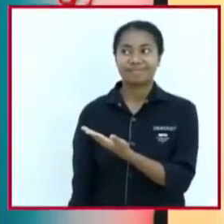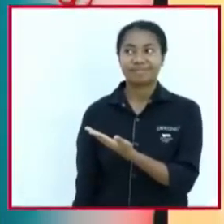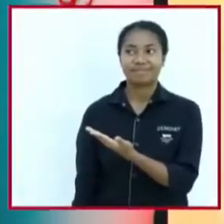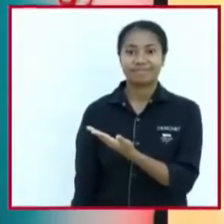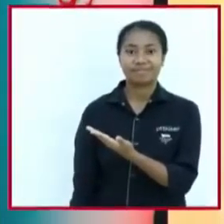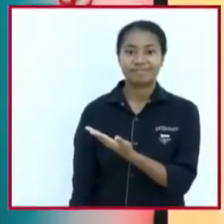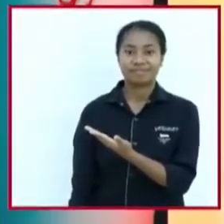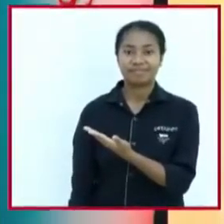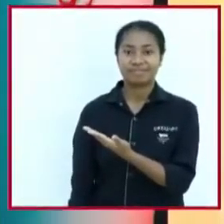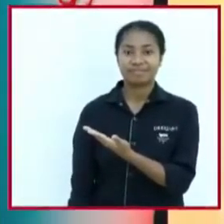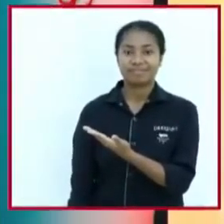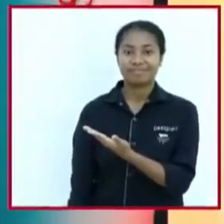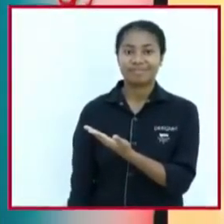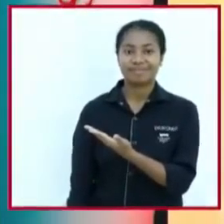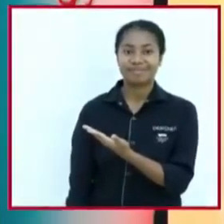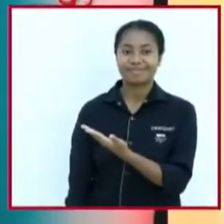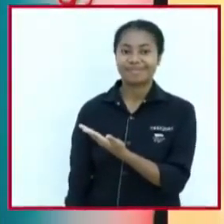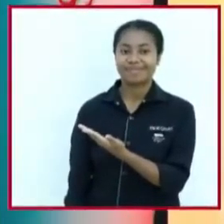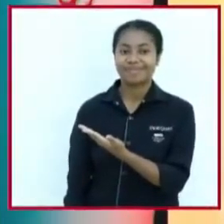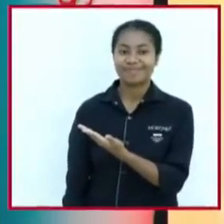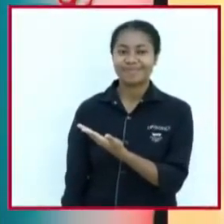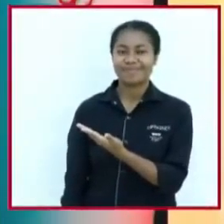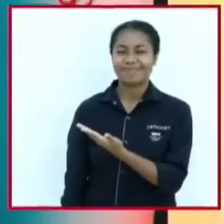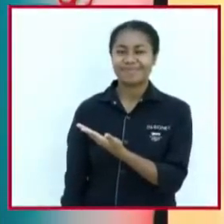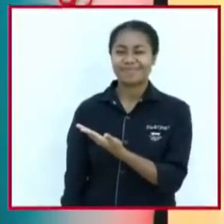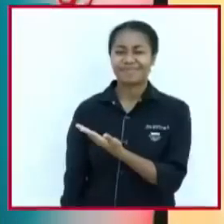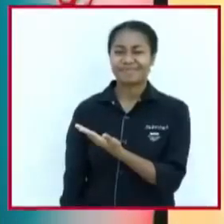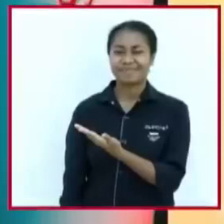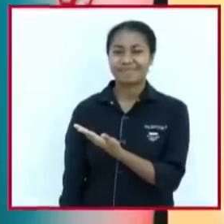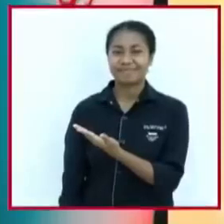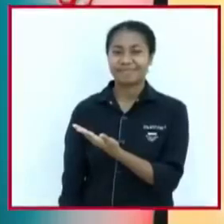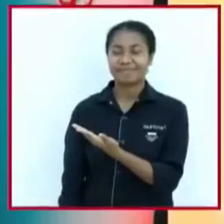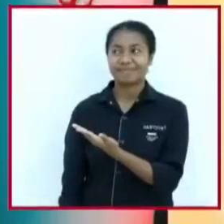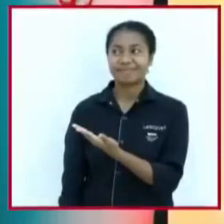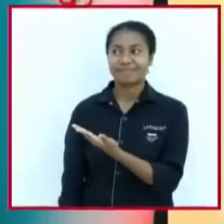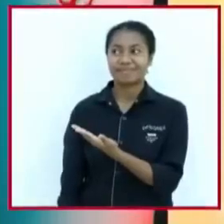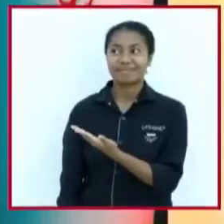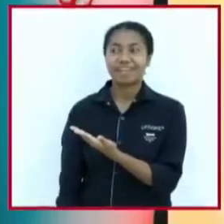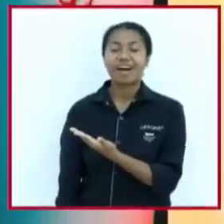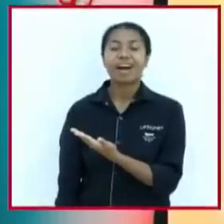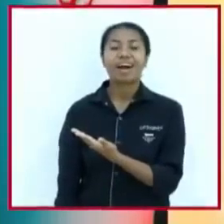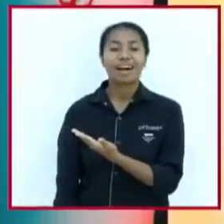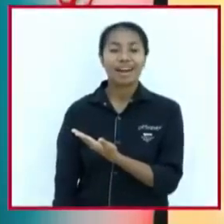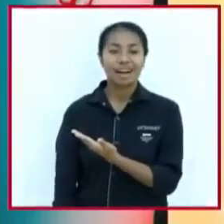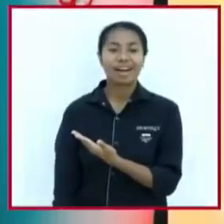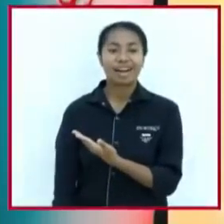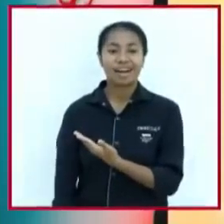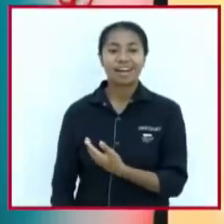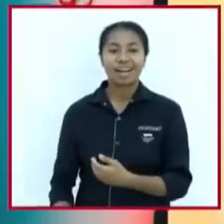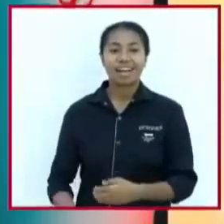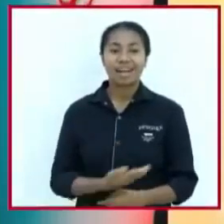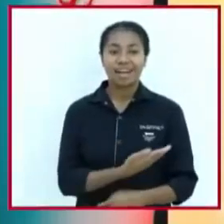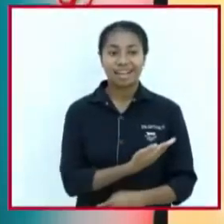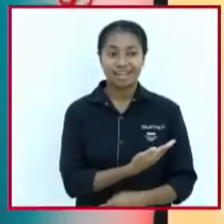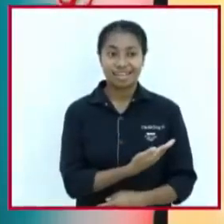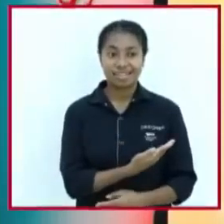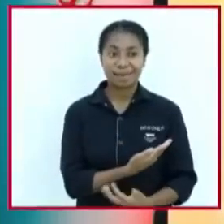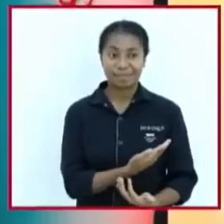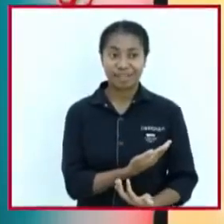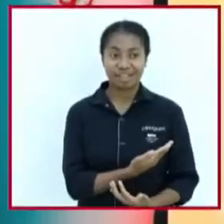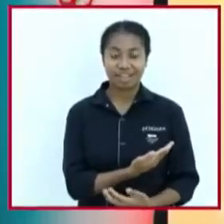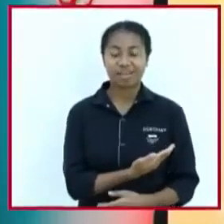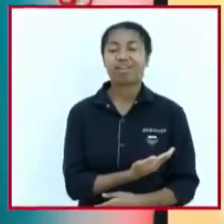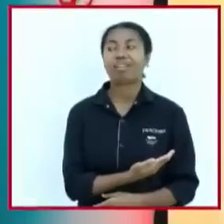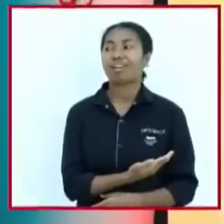lebih tinggi dari pada tingkat-tingkat surga yang tidak seperti imam-imam besar lain yang setiap hari harus mempersembahkan